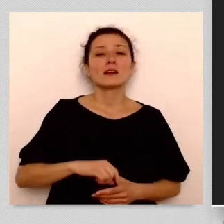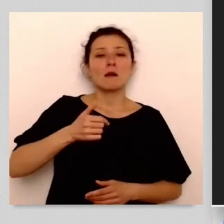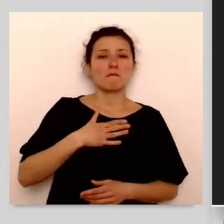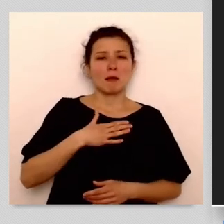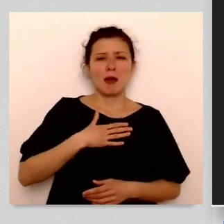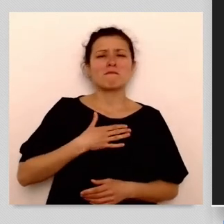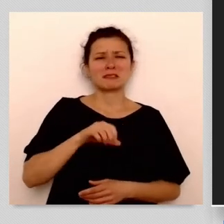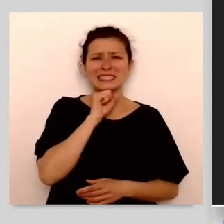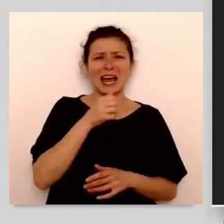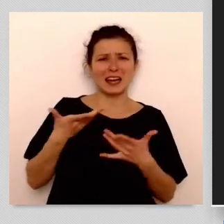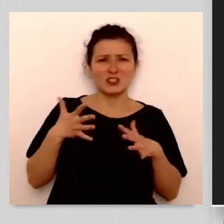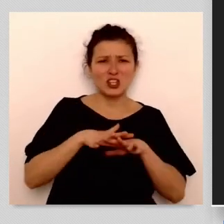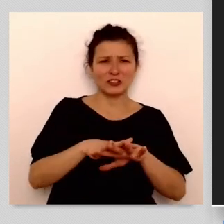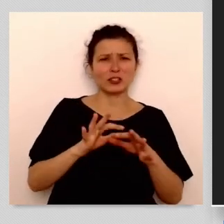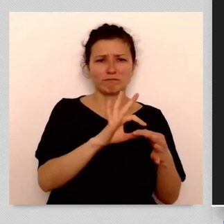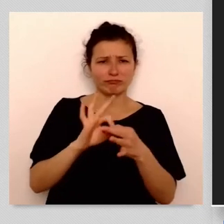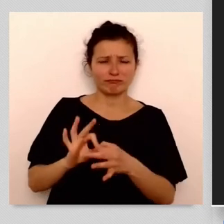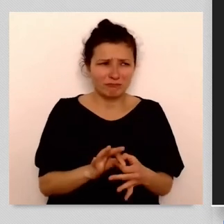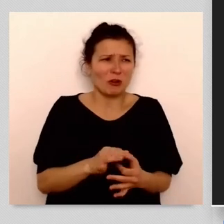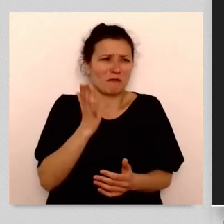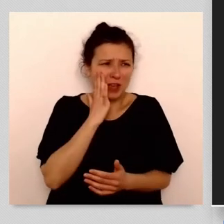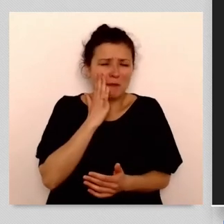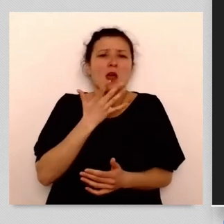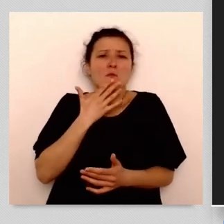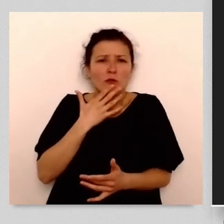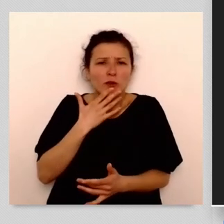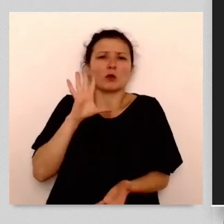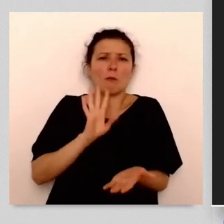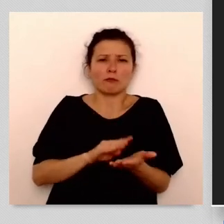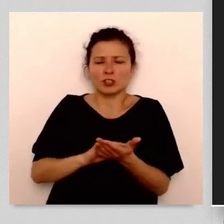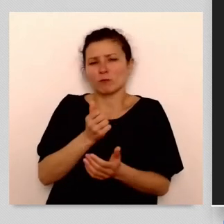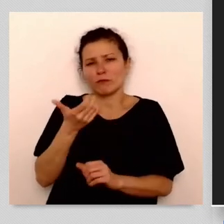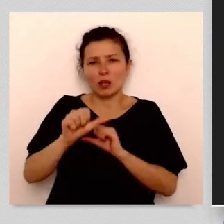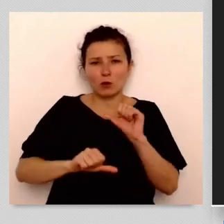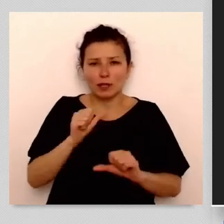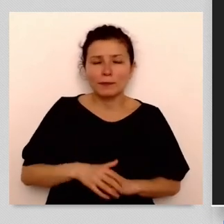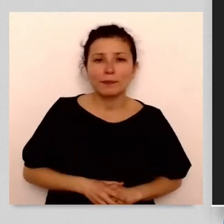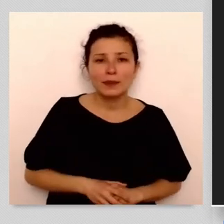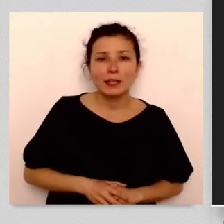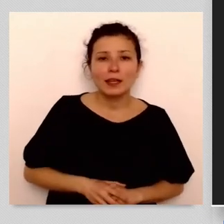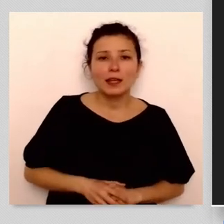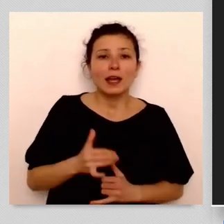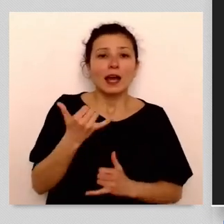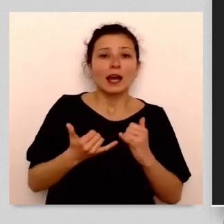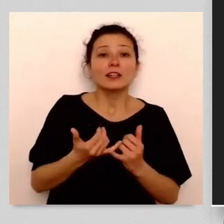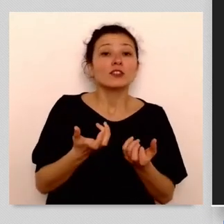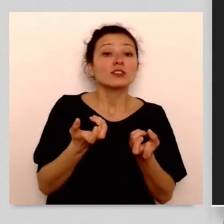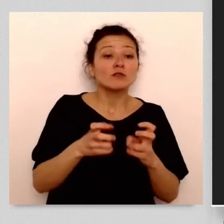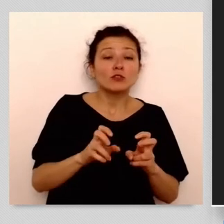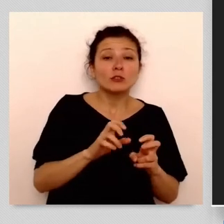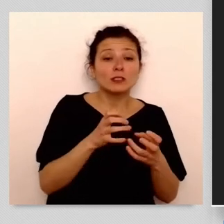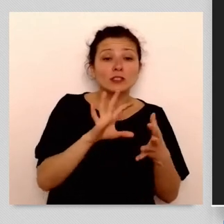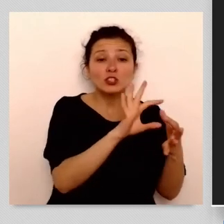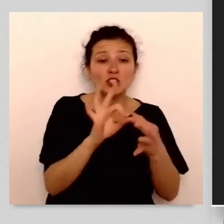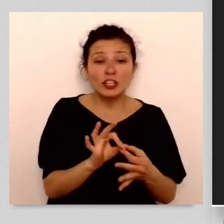sieci i to wiemy i to mówimy od lat, ale jak te sieci zrobimy pod atom, to my już jakby trochę będzie nam trudno